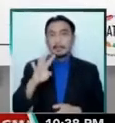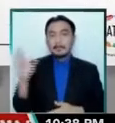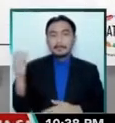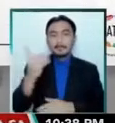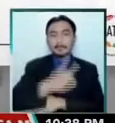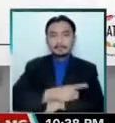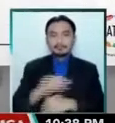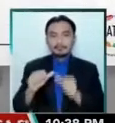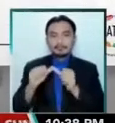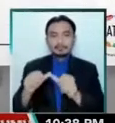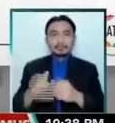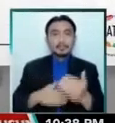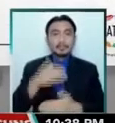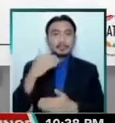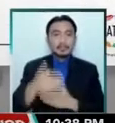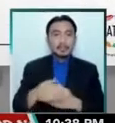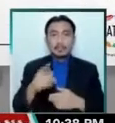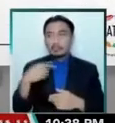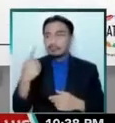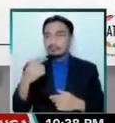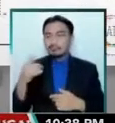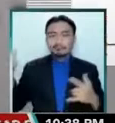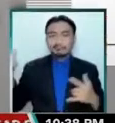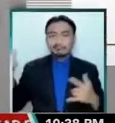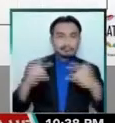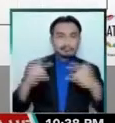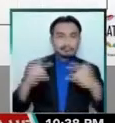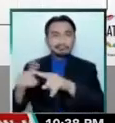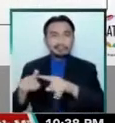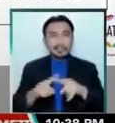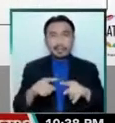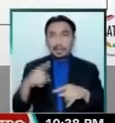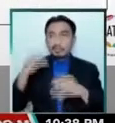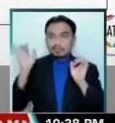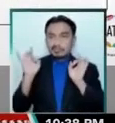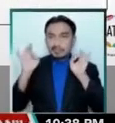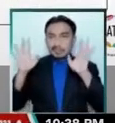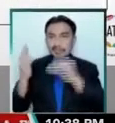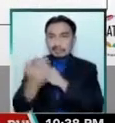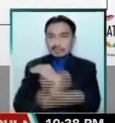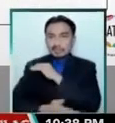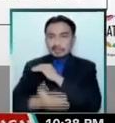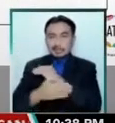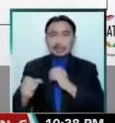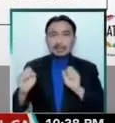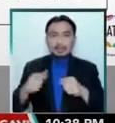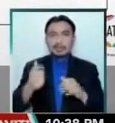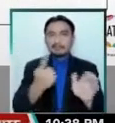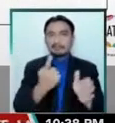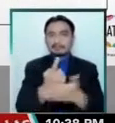rin makapasok sa bansa. Kaya ibalik natin yung mga Marcos sa Pilipinas, guys. Pag fully vaccinated, kailangan sumailalim sa facility-based